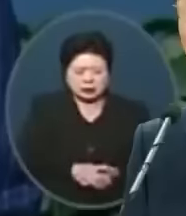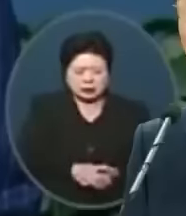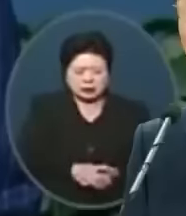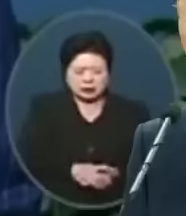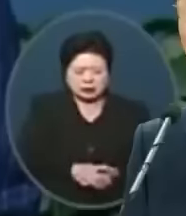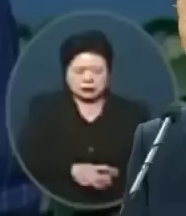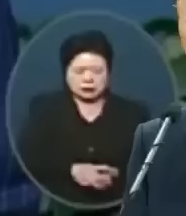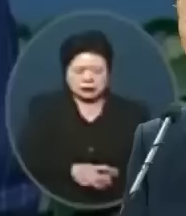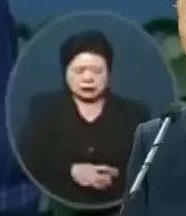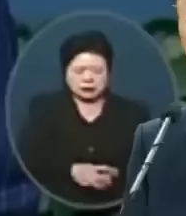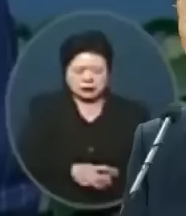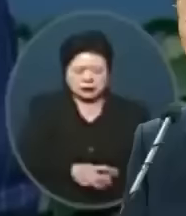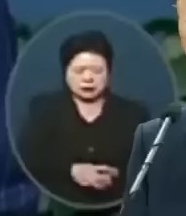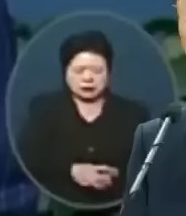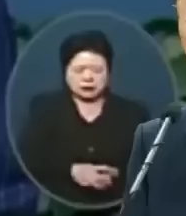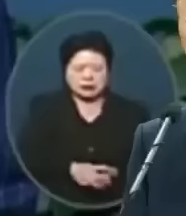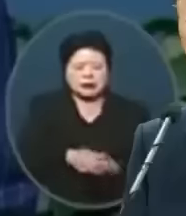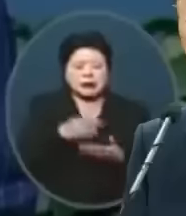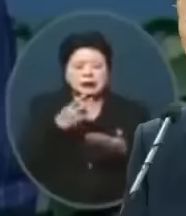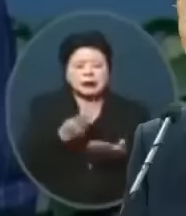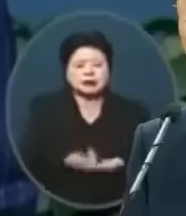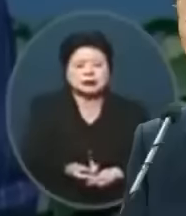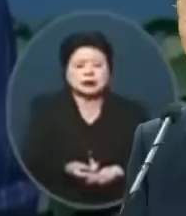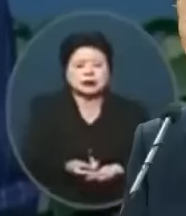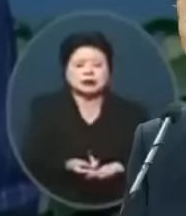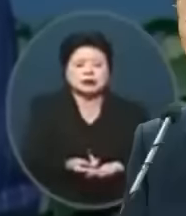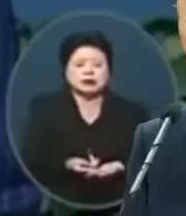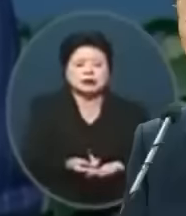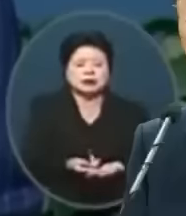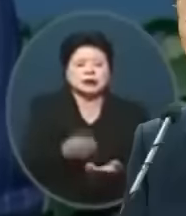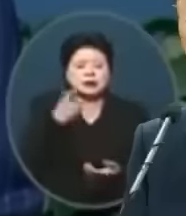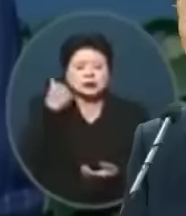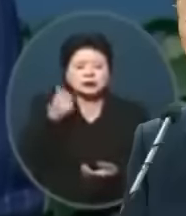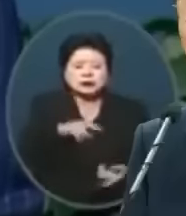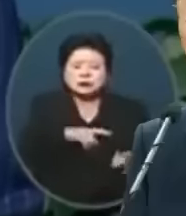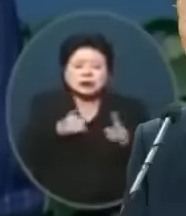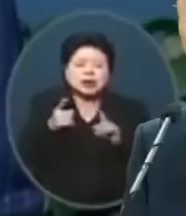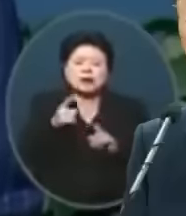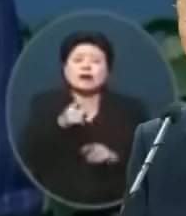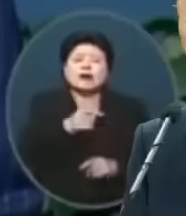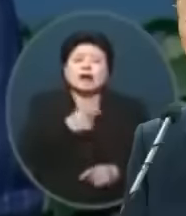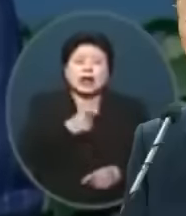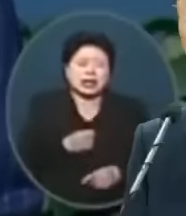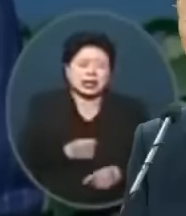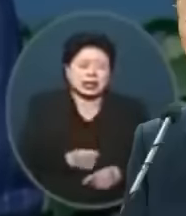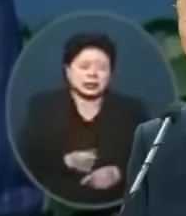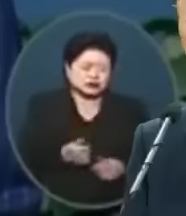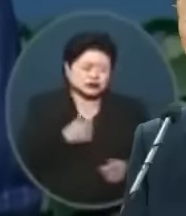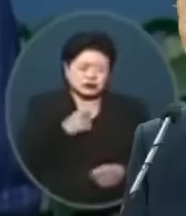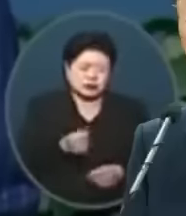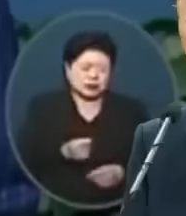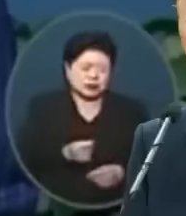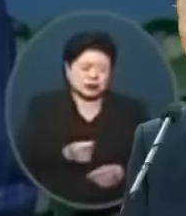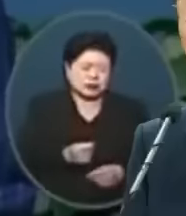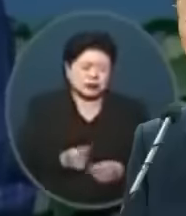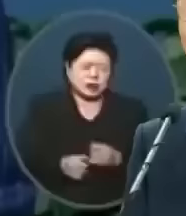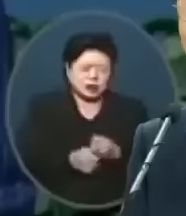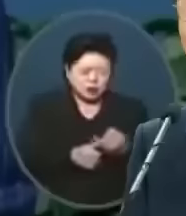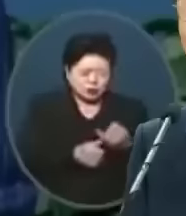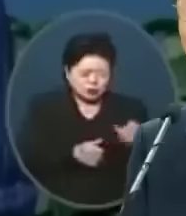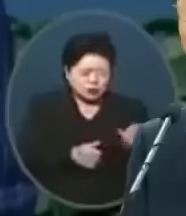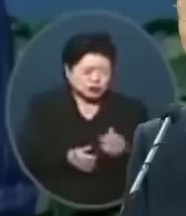그 자리에 펑퍼져 앉더니 목사님 살아서 뭘 하겠습니까? 나도 살고 싶은 생각이